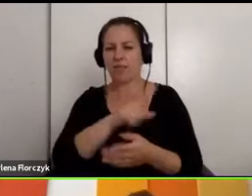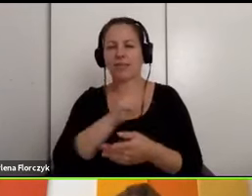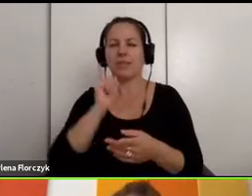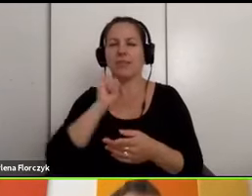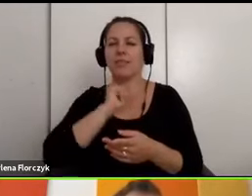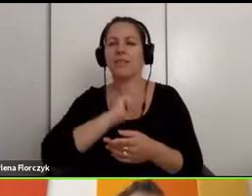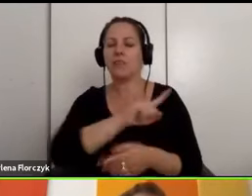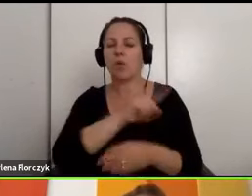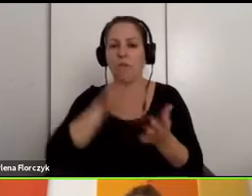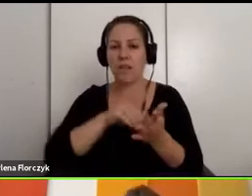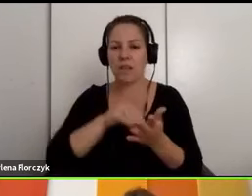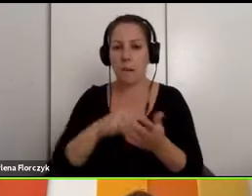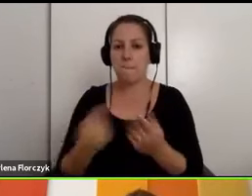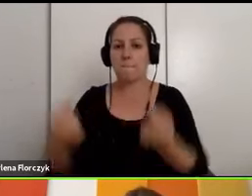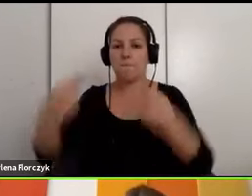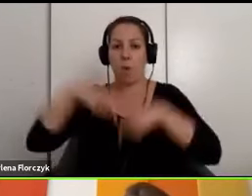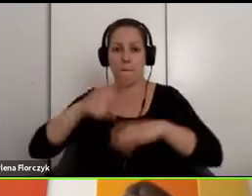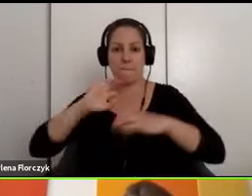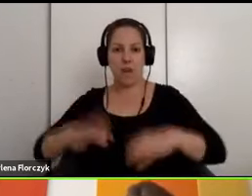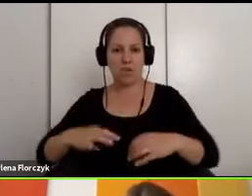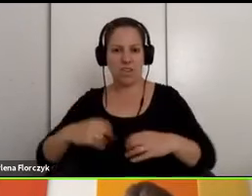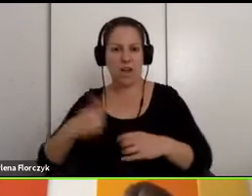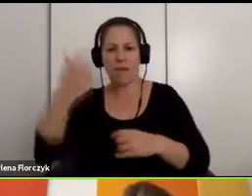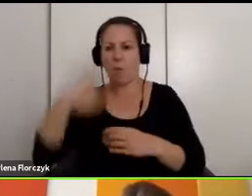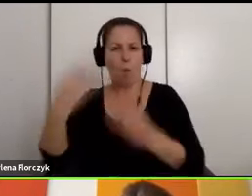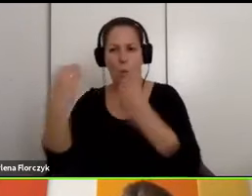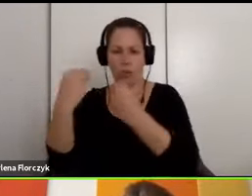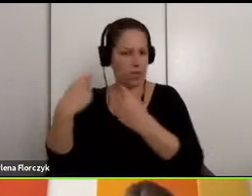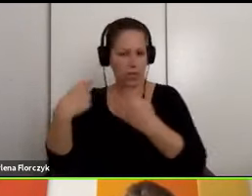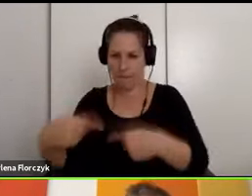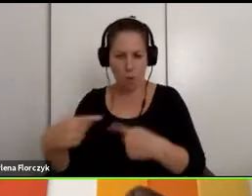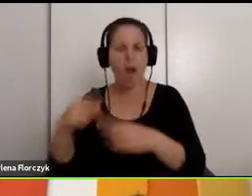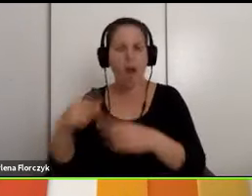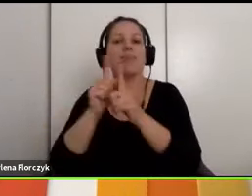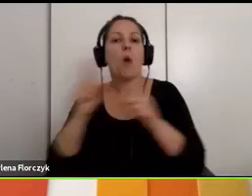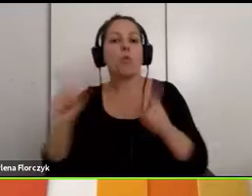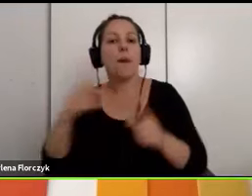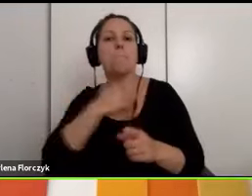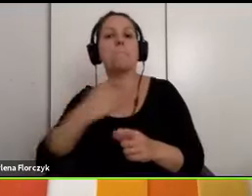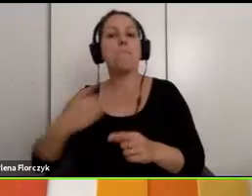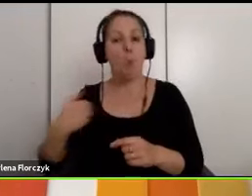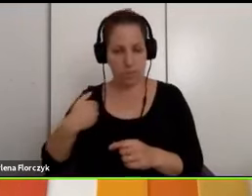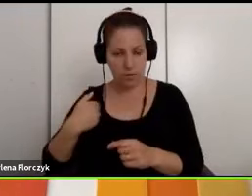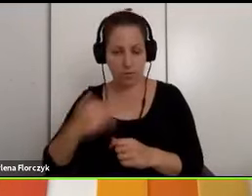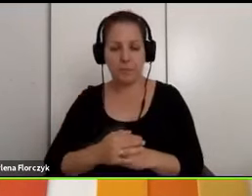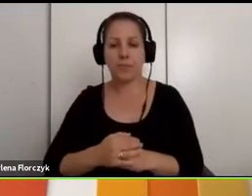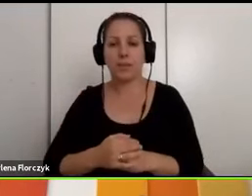że przychodziła do mnie pani, która mnie nie uczyła, nauczycielka od polskiego,